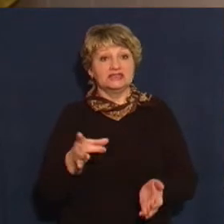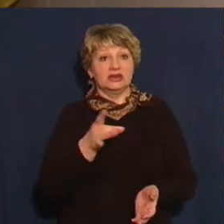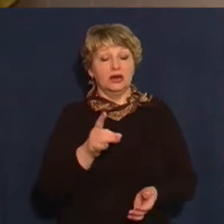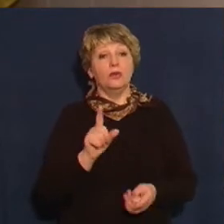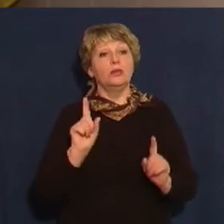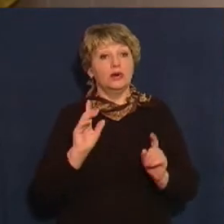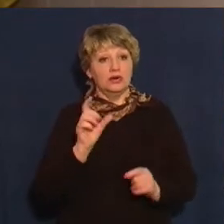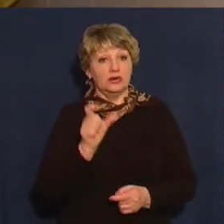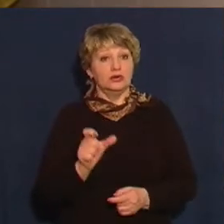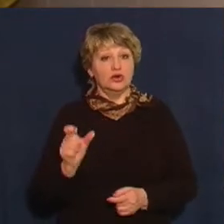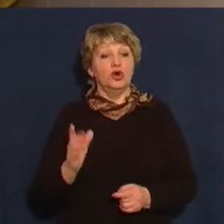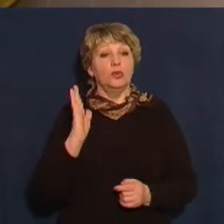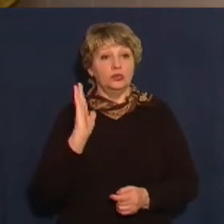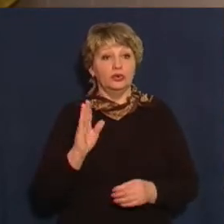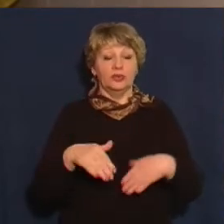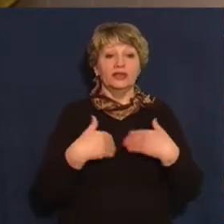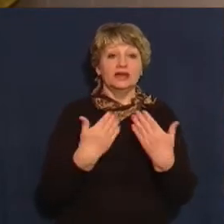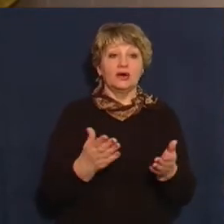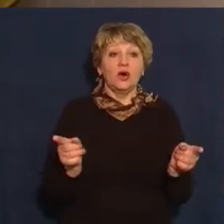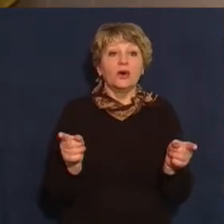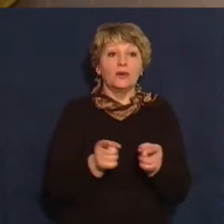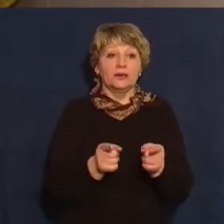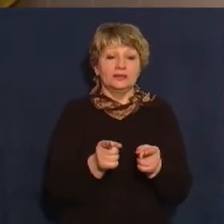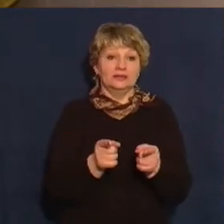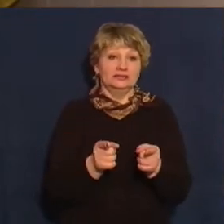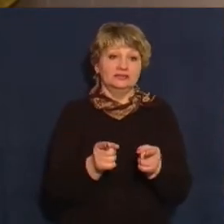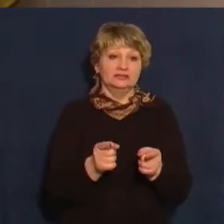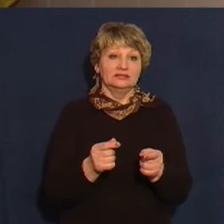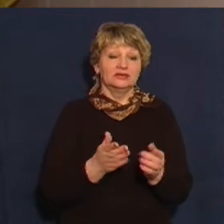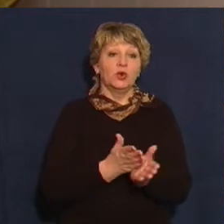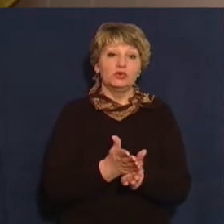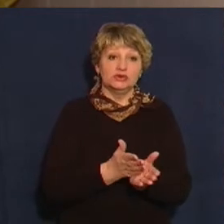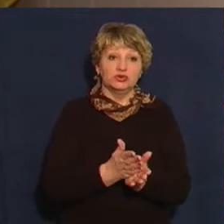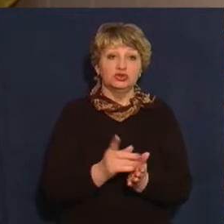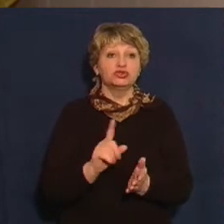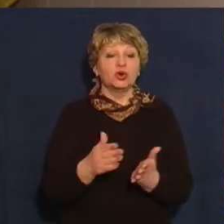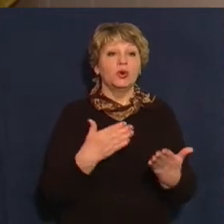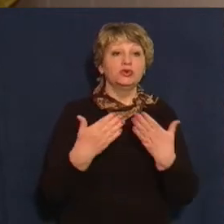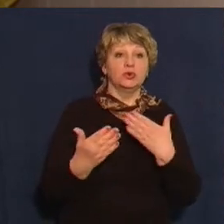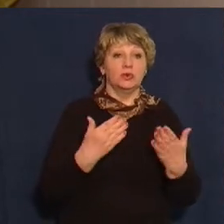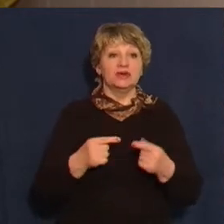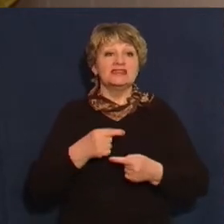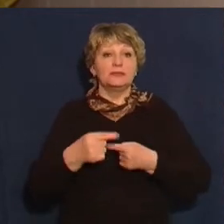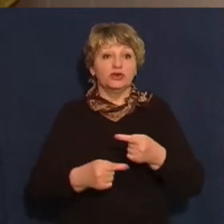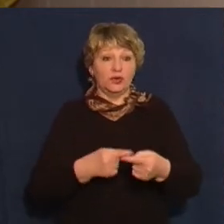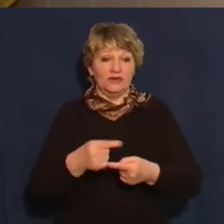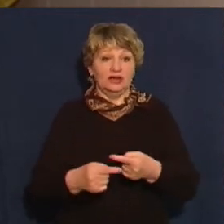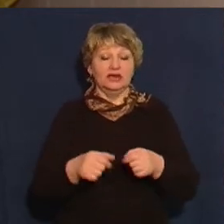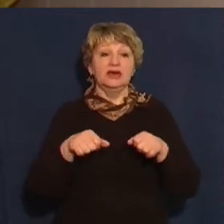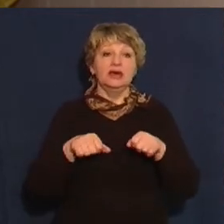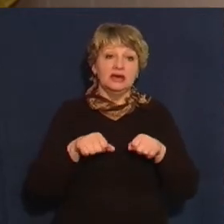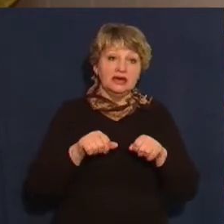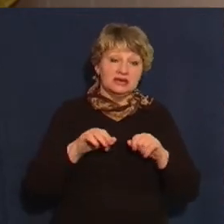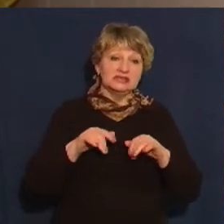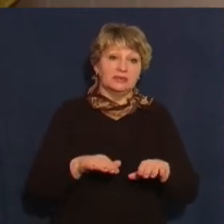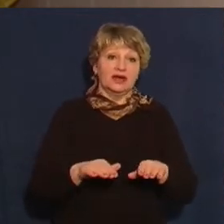будуть надавати обмежене коло послуг, виключно що стосується спадкування, спадкових прав, оформлення спадкових